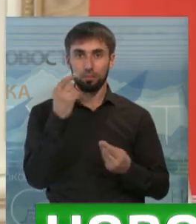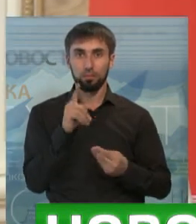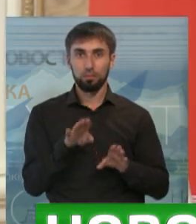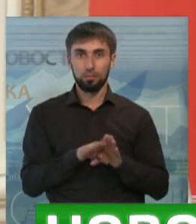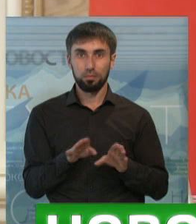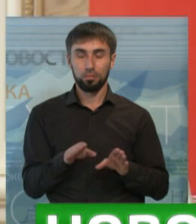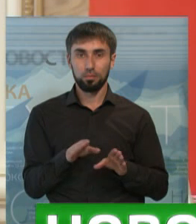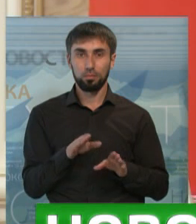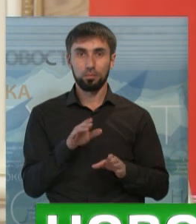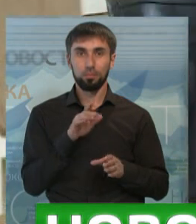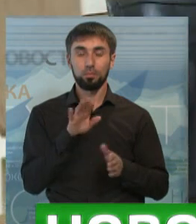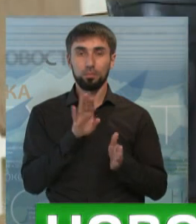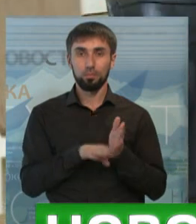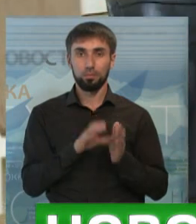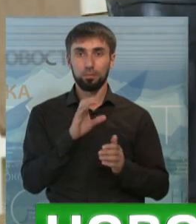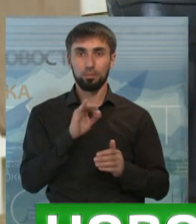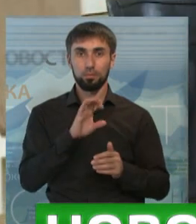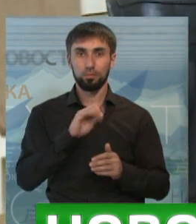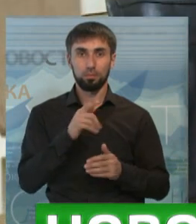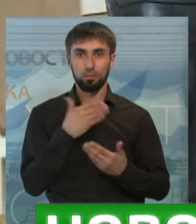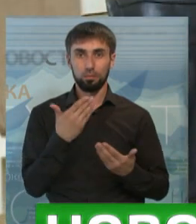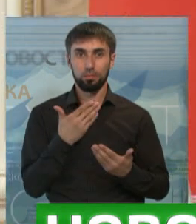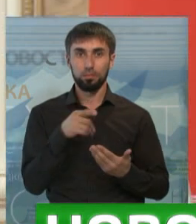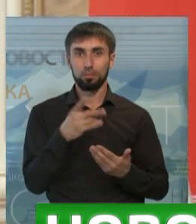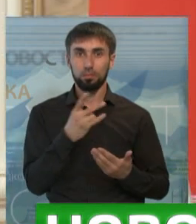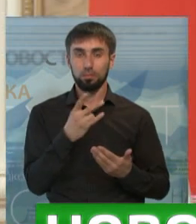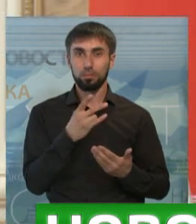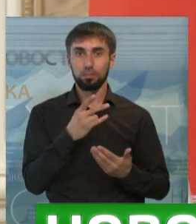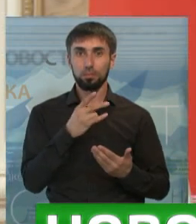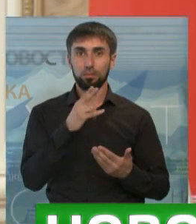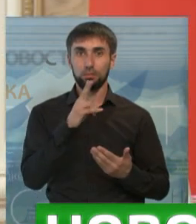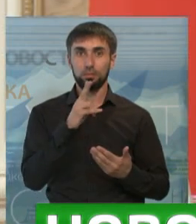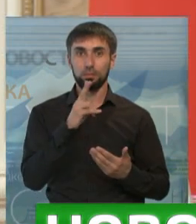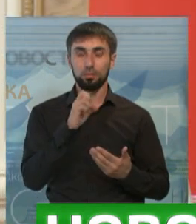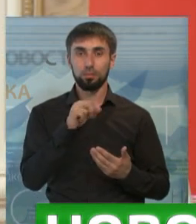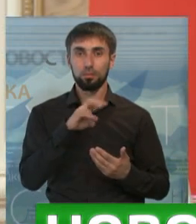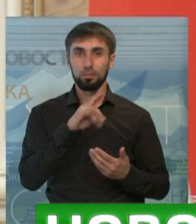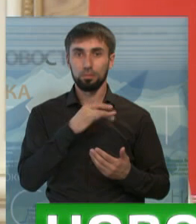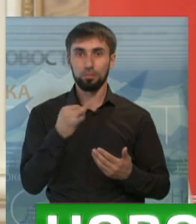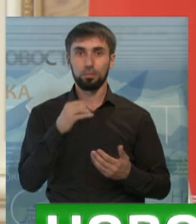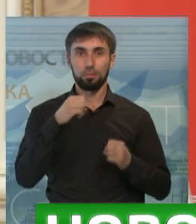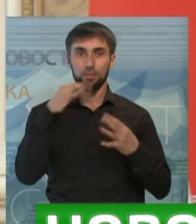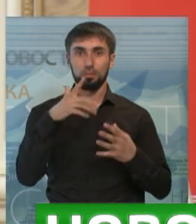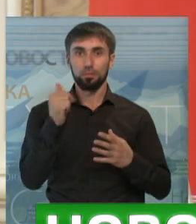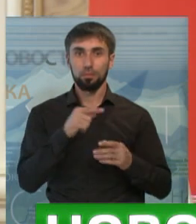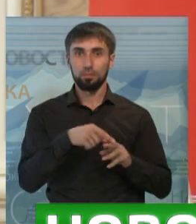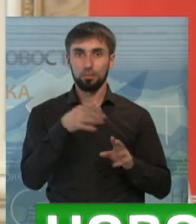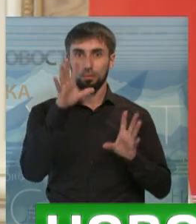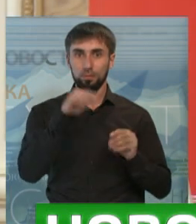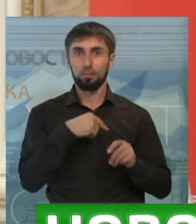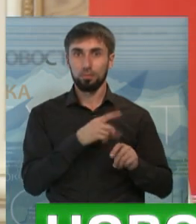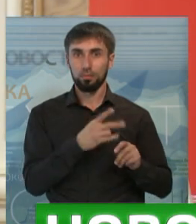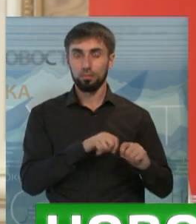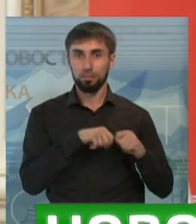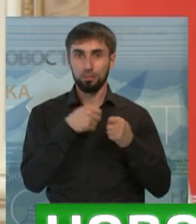просто слове человеческой коммуникации туда натащить воду свет газ там до очистные надо делать